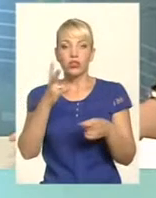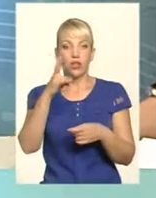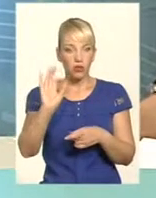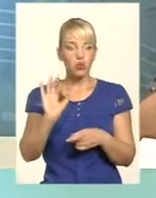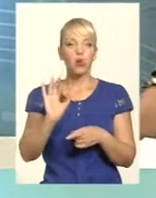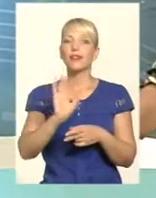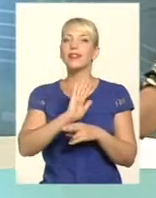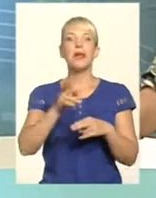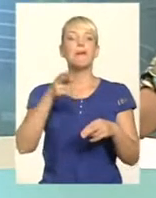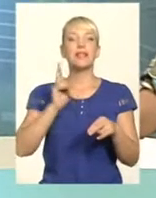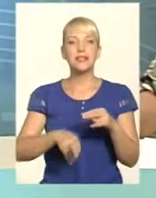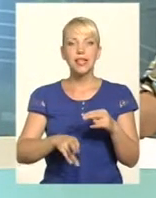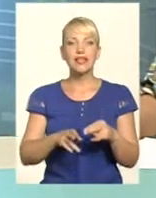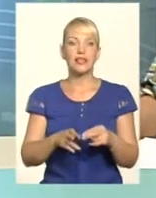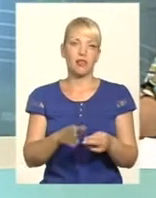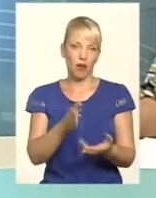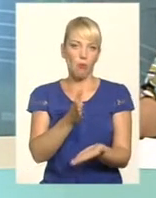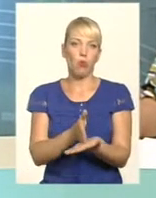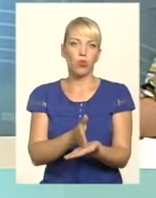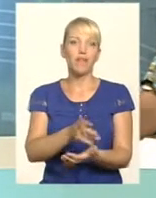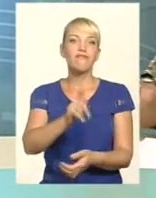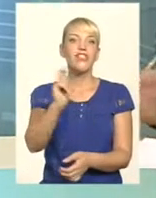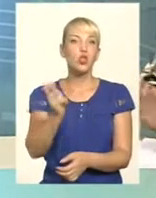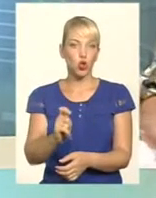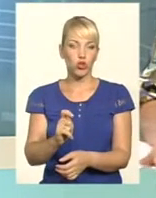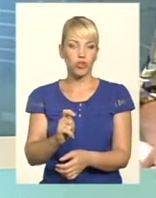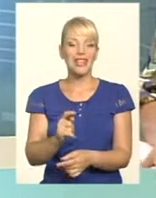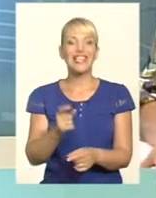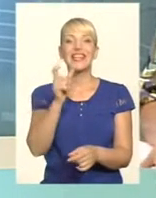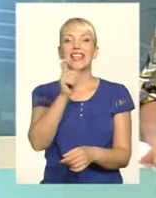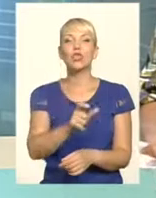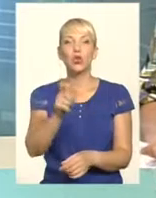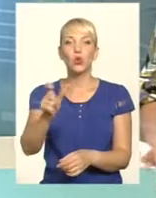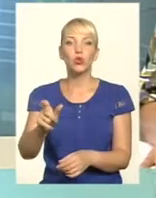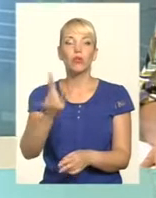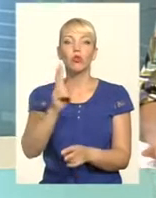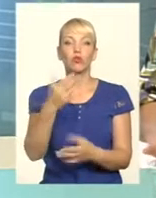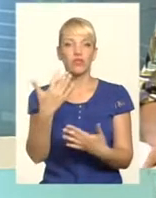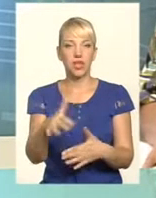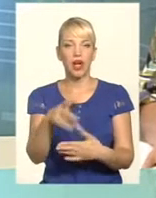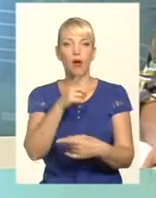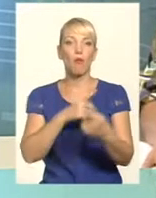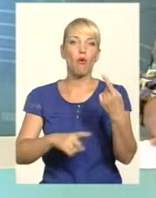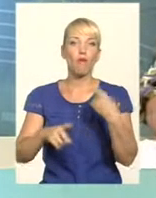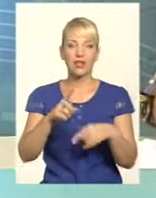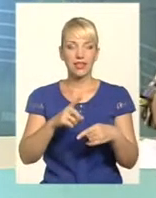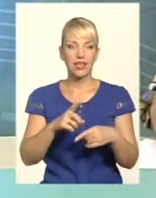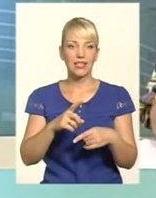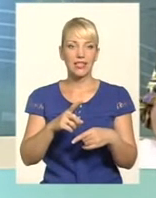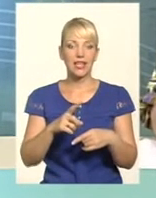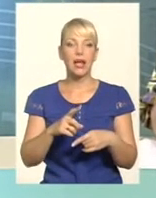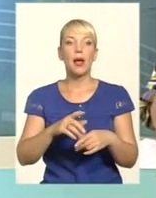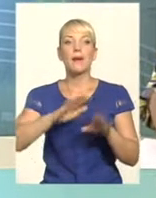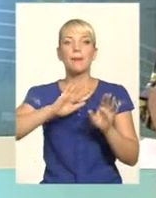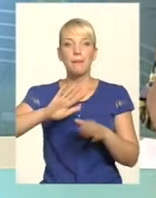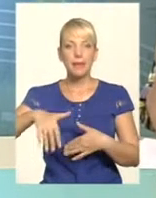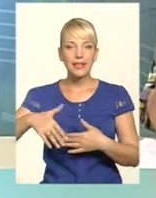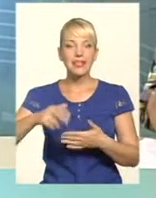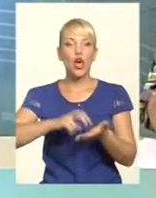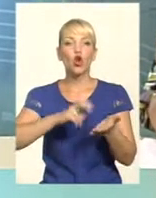не перестає бути війною. І тим людям, які повертаються вже назад після ротації,